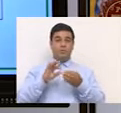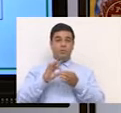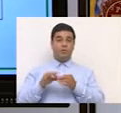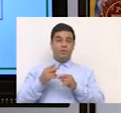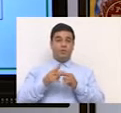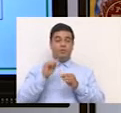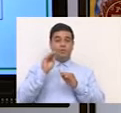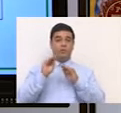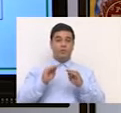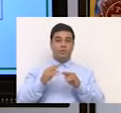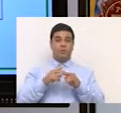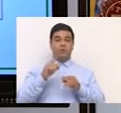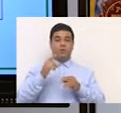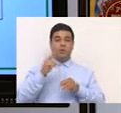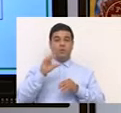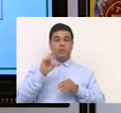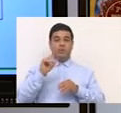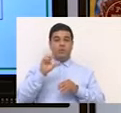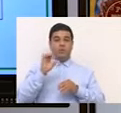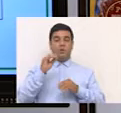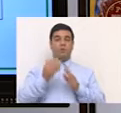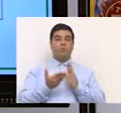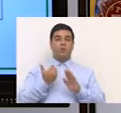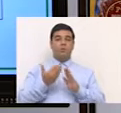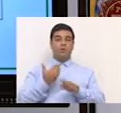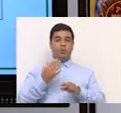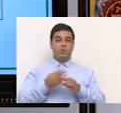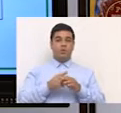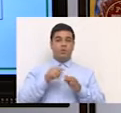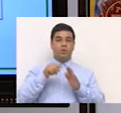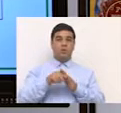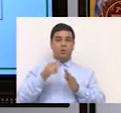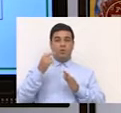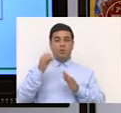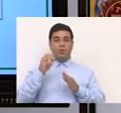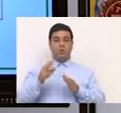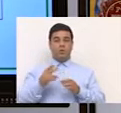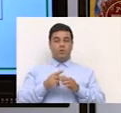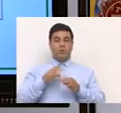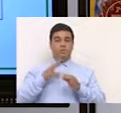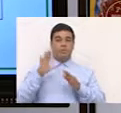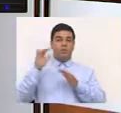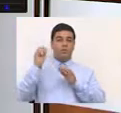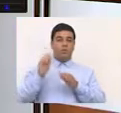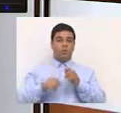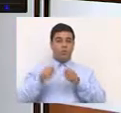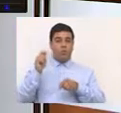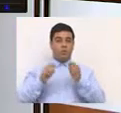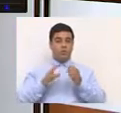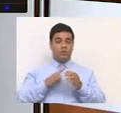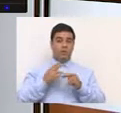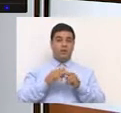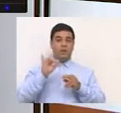и вставить запятую пропущенную. То гремел гром, то шел